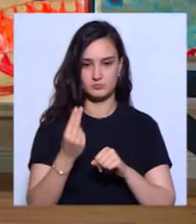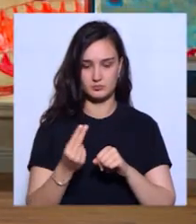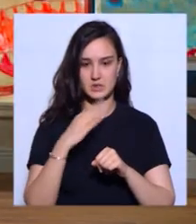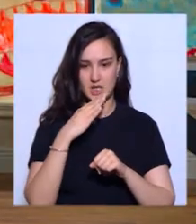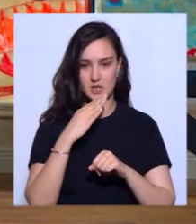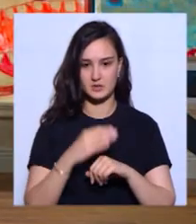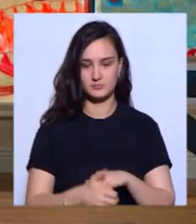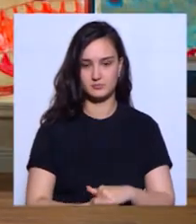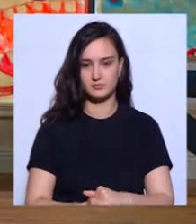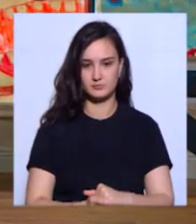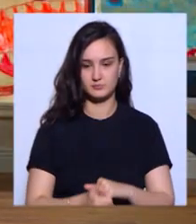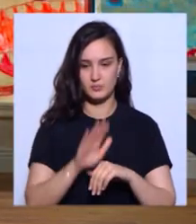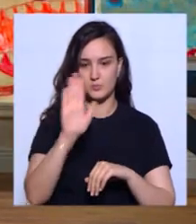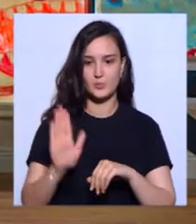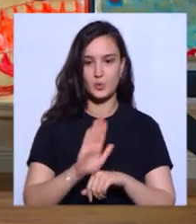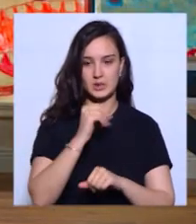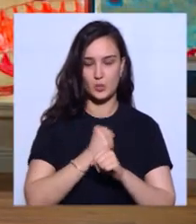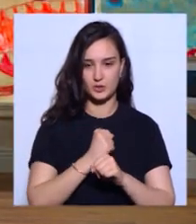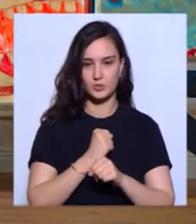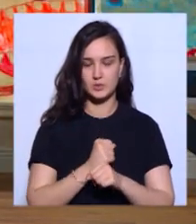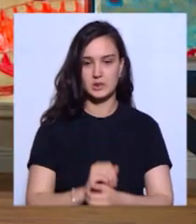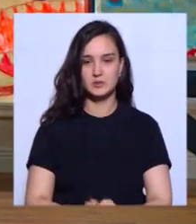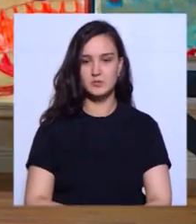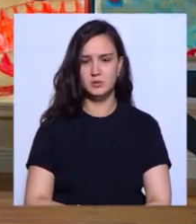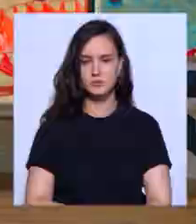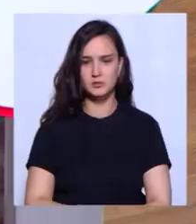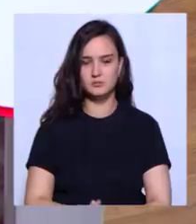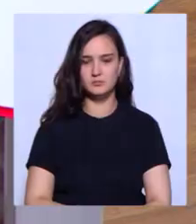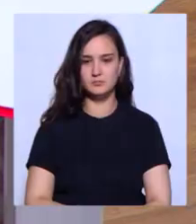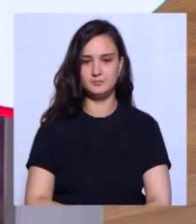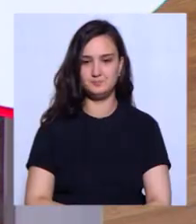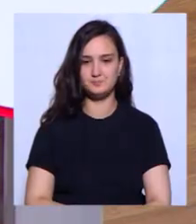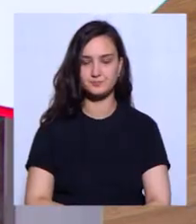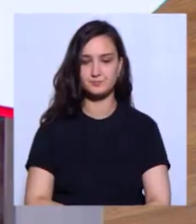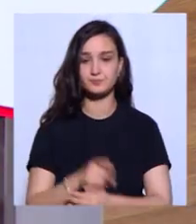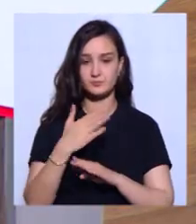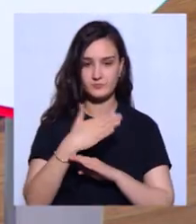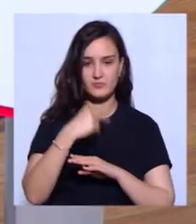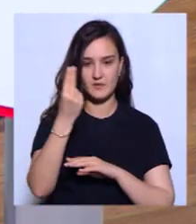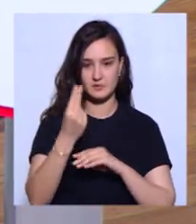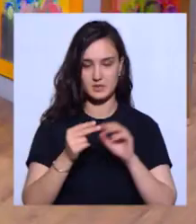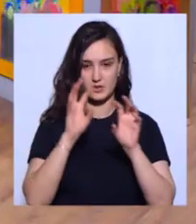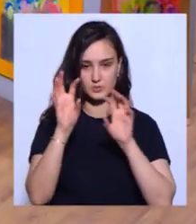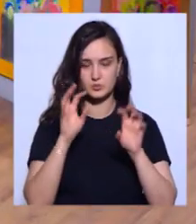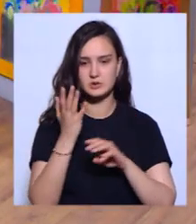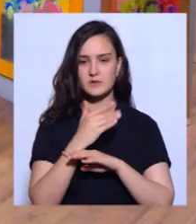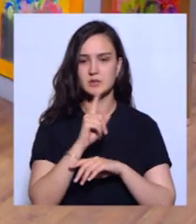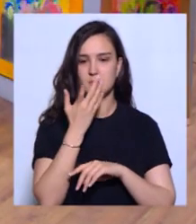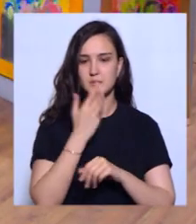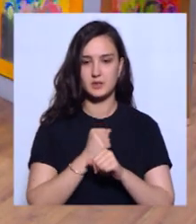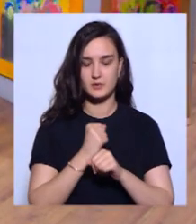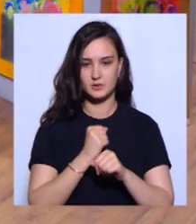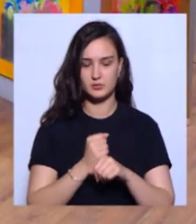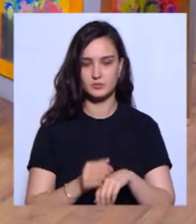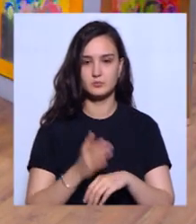ფონი გავუკეთოთ. ავიღოთ აქ თევზები და ამხატოთ. თევზზე რა ფერი გავაკეთოთ?